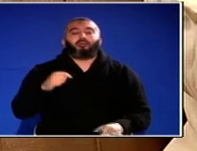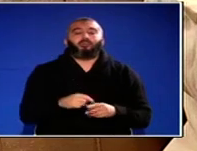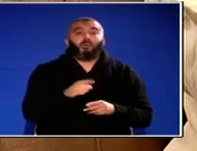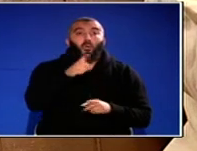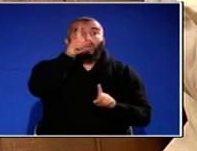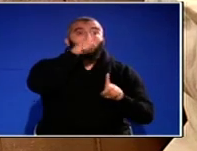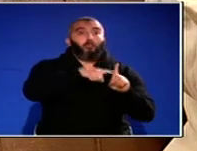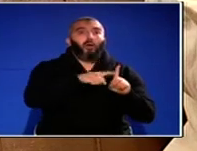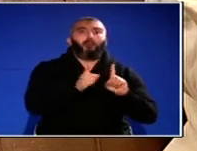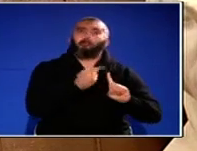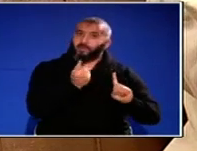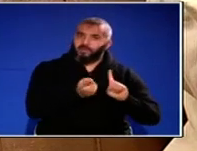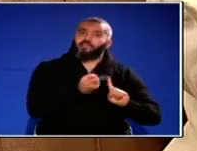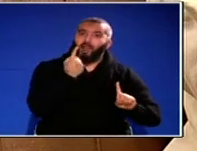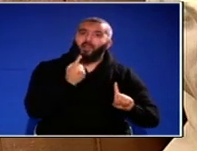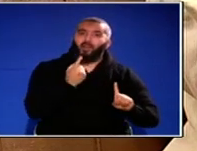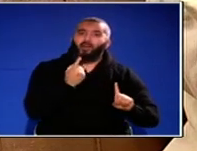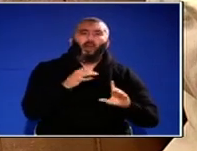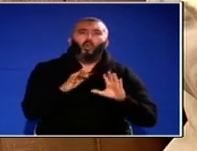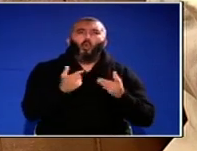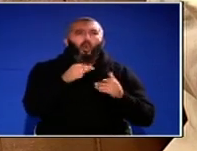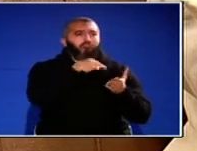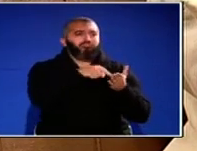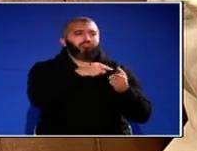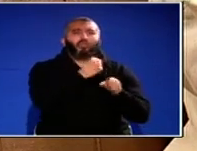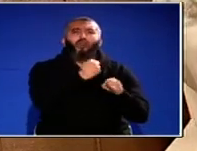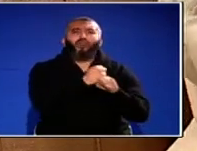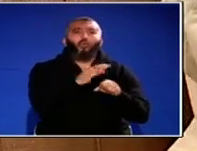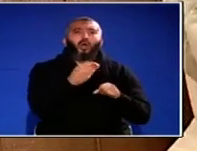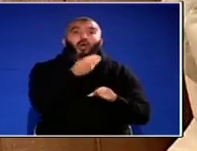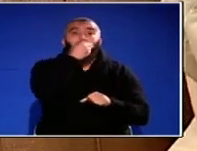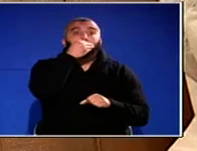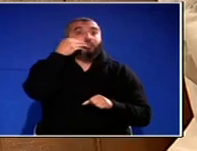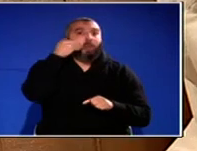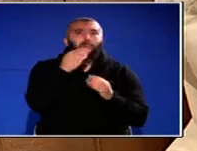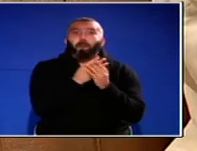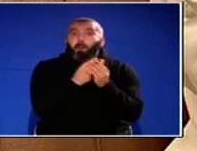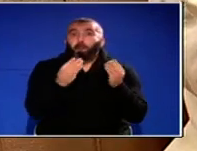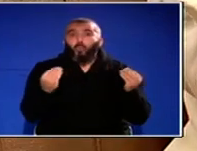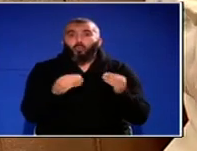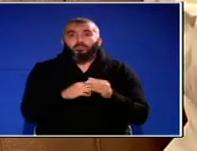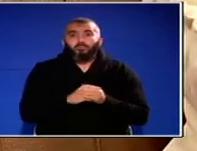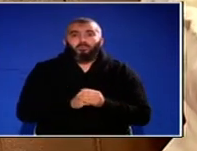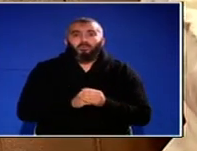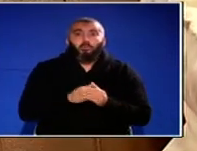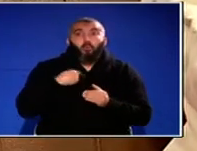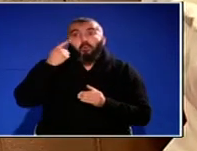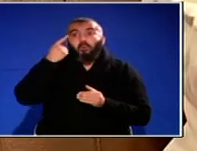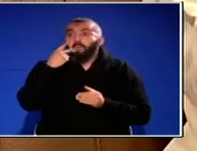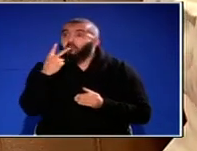كان يميزه بكثرة الصوم، فكان يصوم حتى نقول لا يفطر ويفطر حتى نقول لا